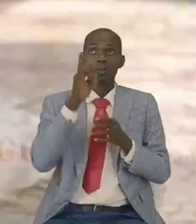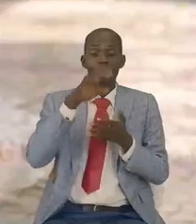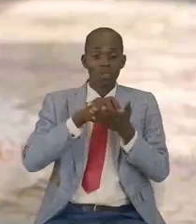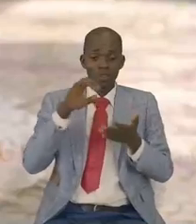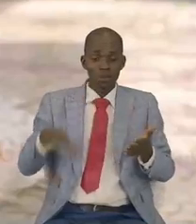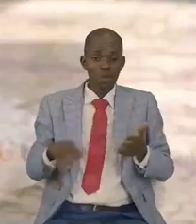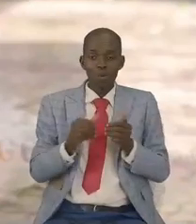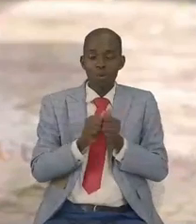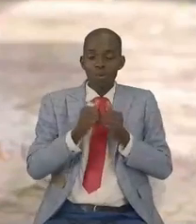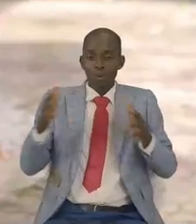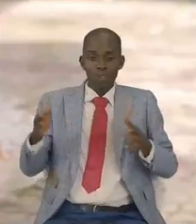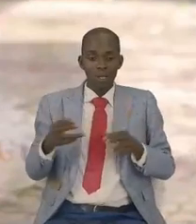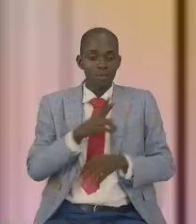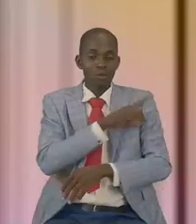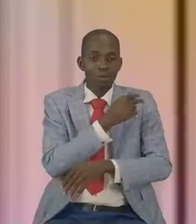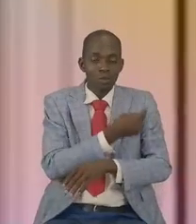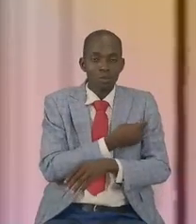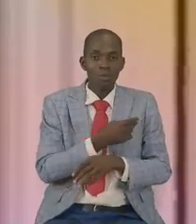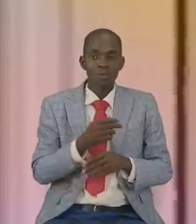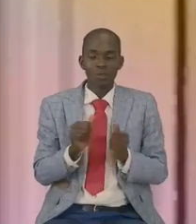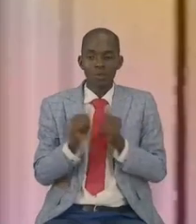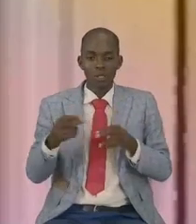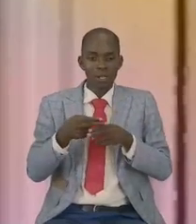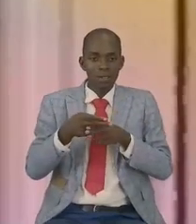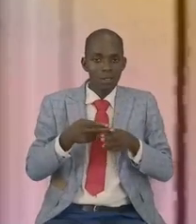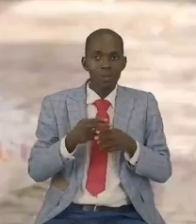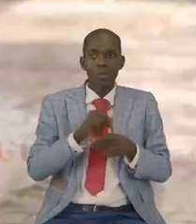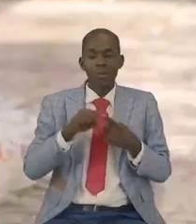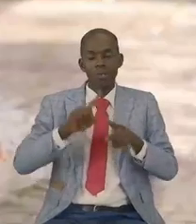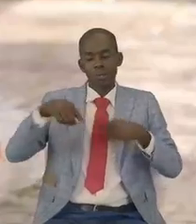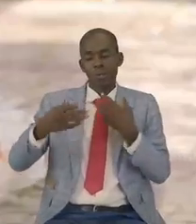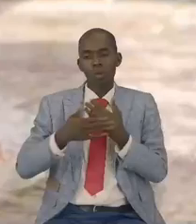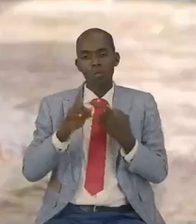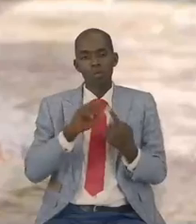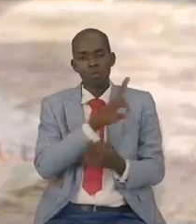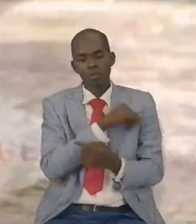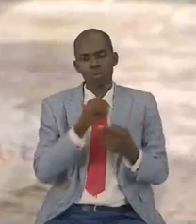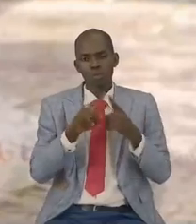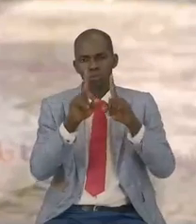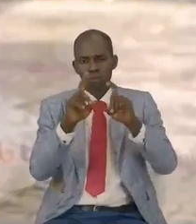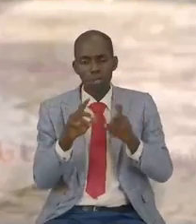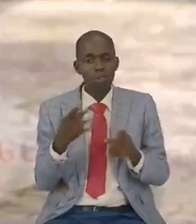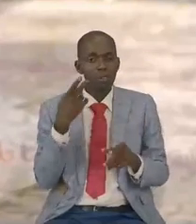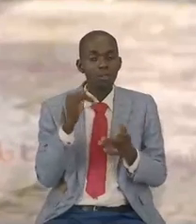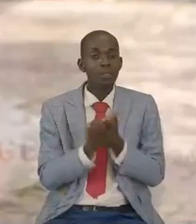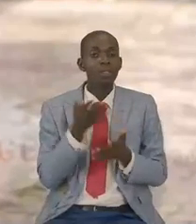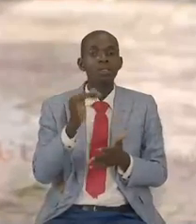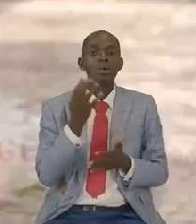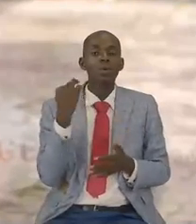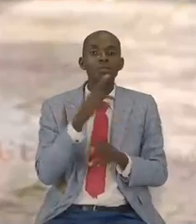couteau, sans hôpital. Quand je suis reparti à faire la radio, ils ont confirmé que s'il n'y a plus de fibrome dans mon